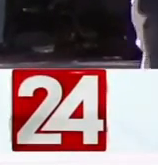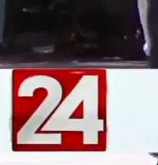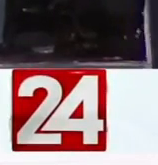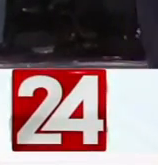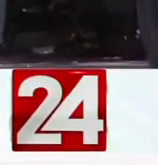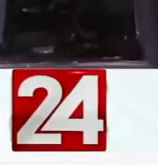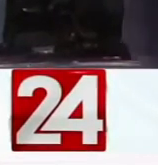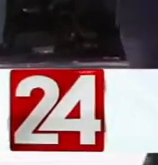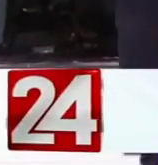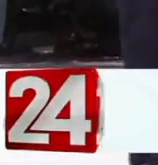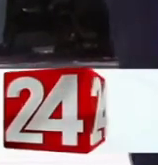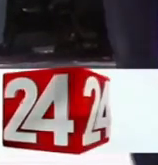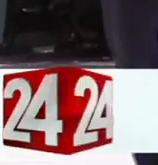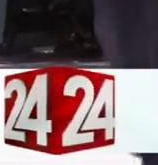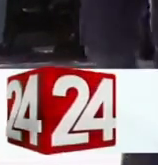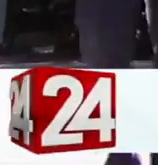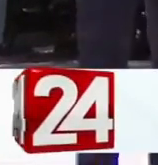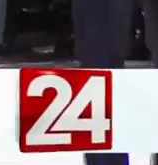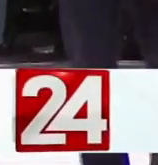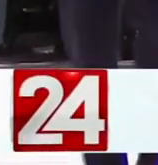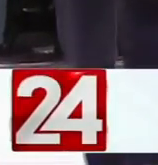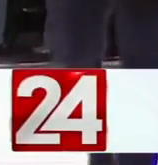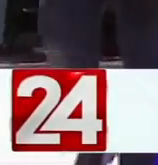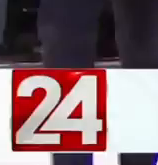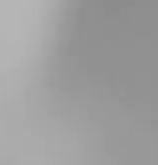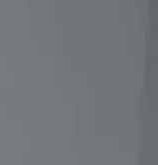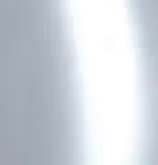Pakinggan natin ang boses mo.